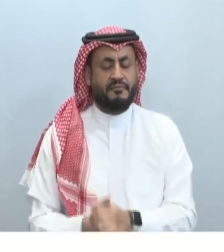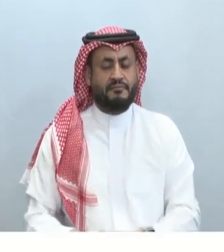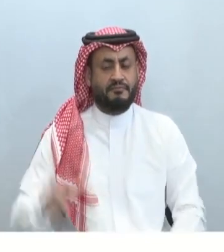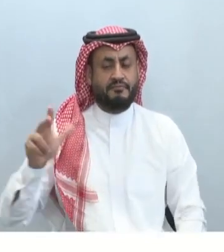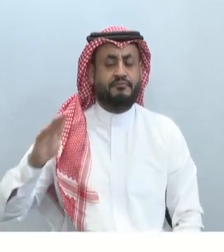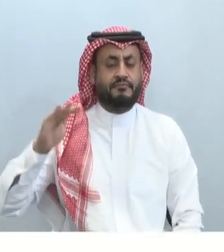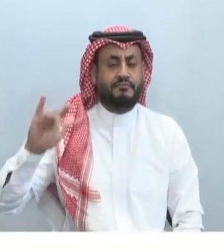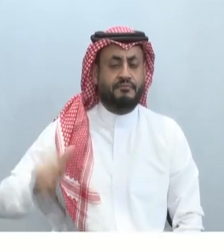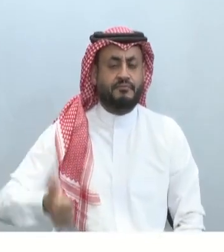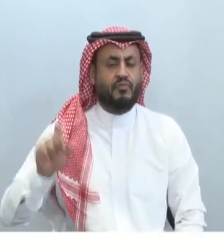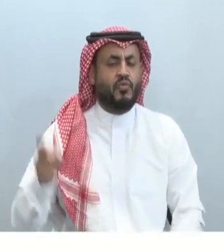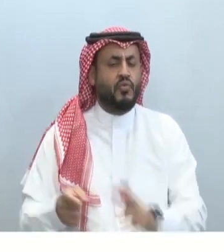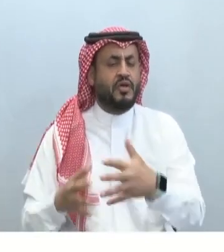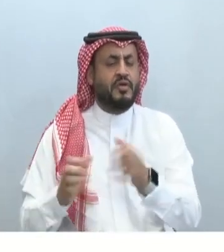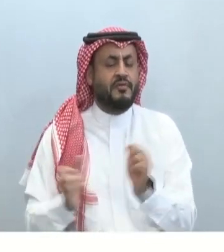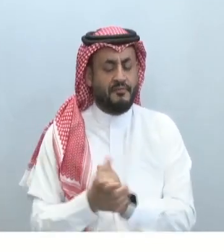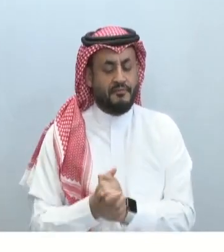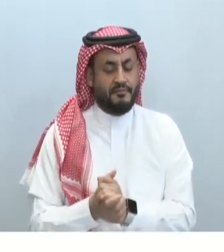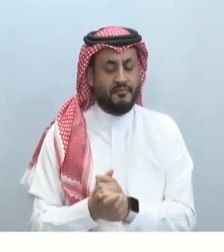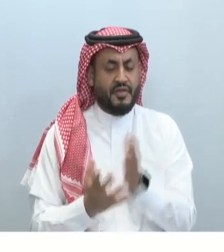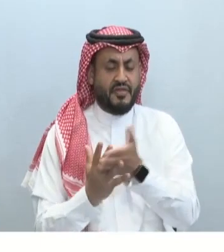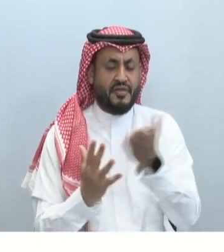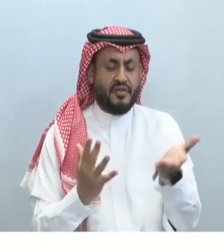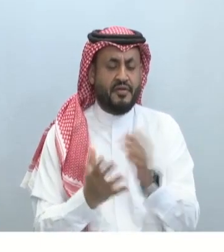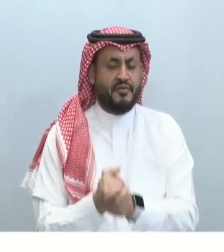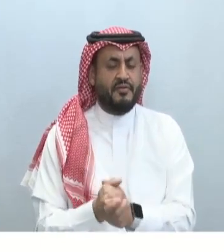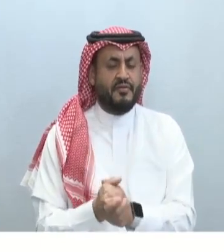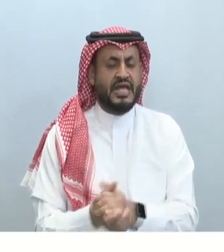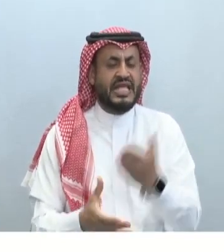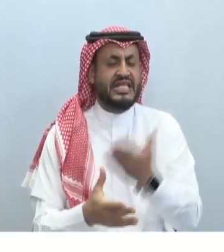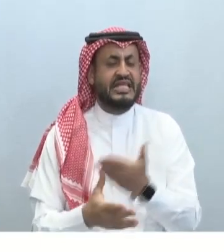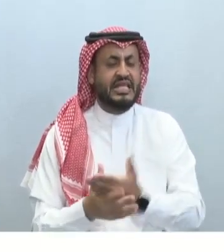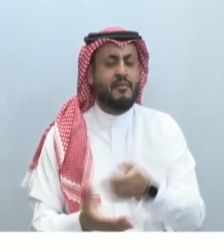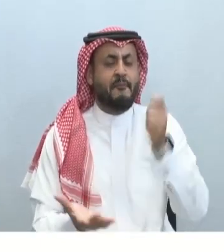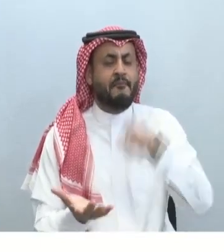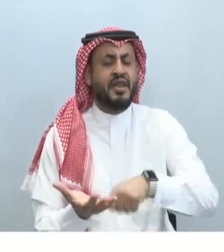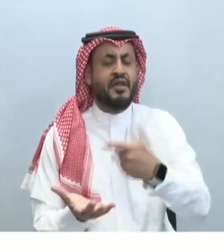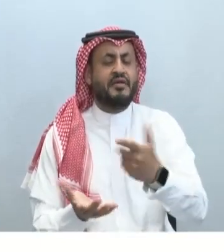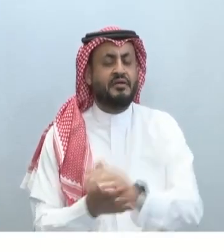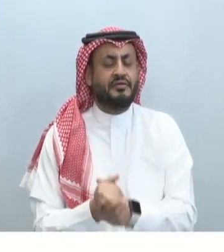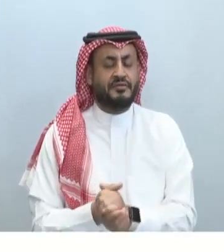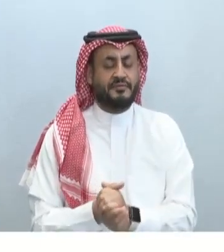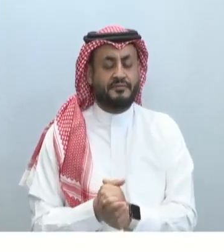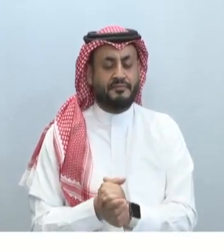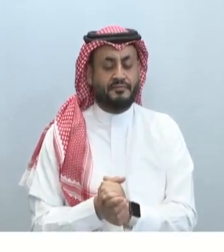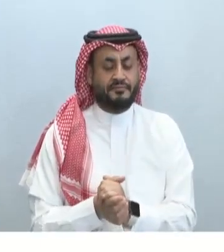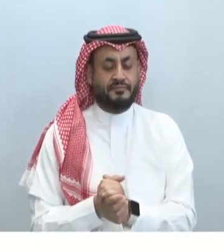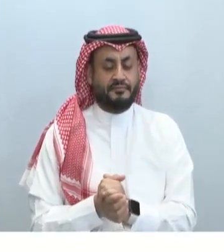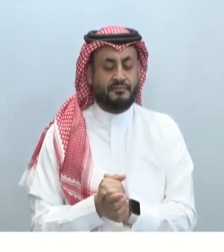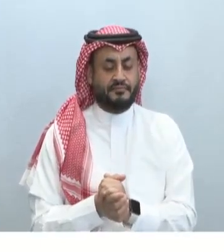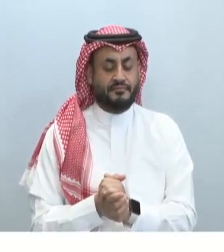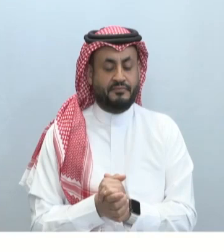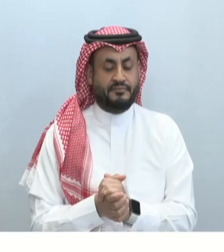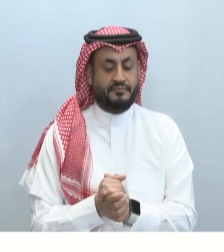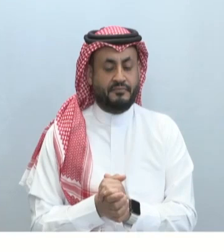في الحديث وما الحكمه من مشروعيته لماذا شرع هذا